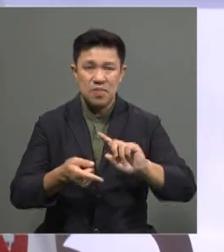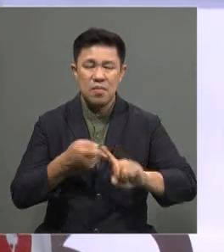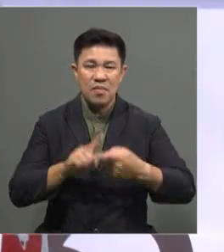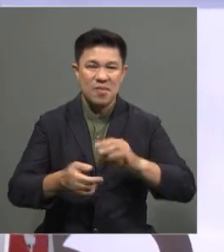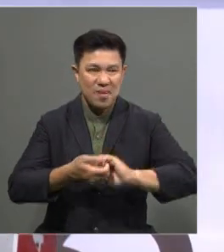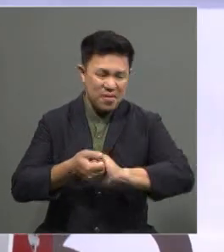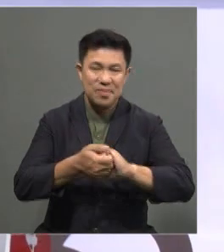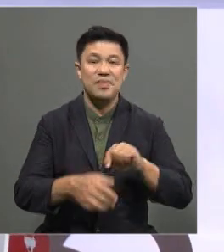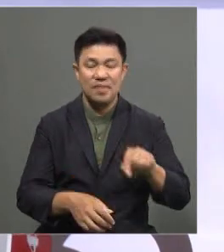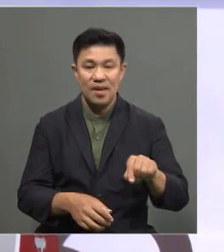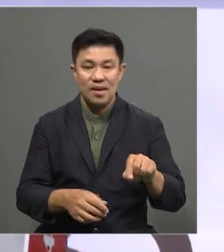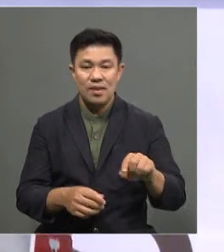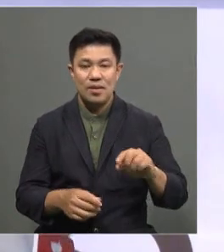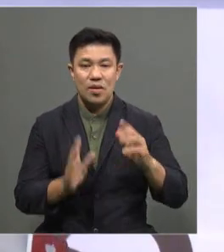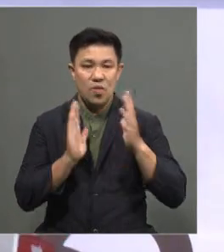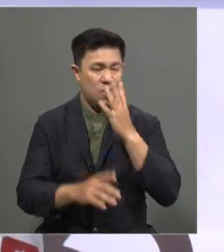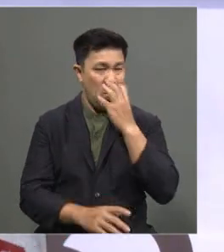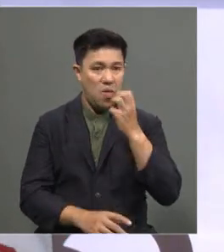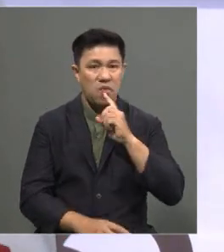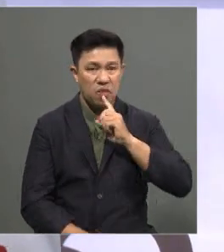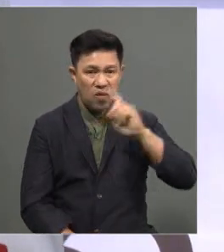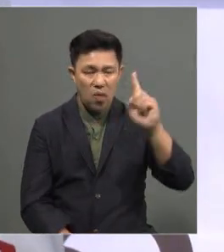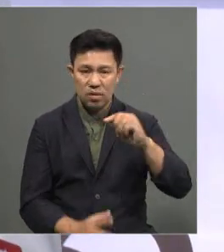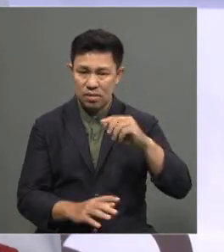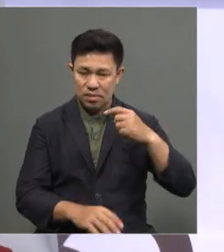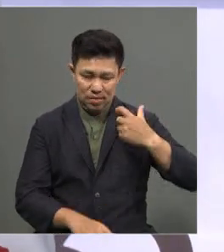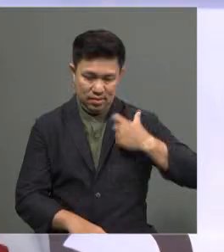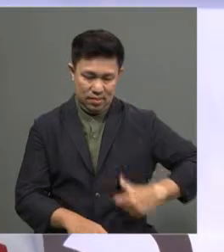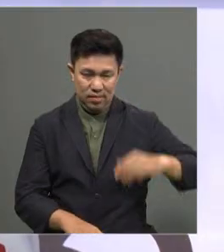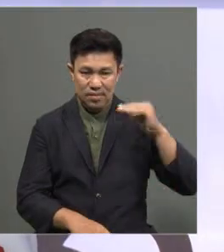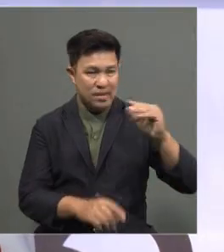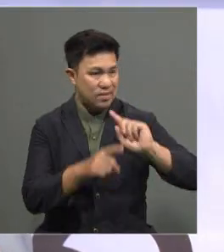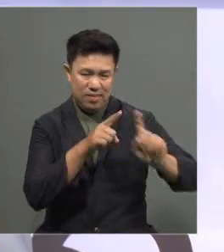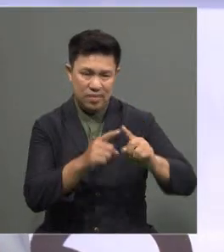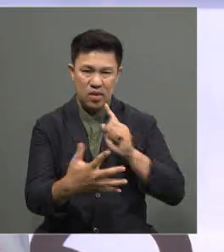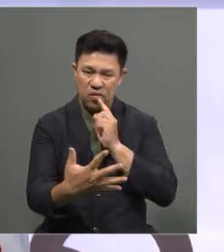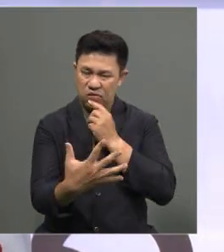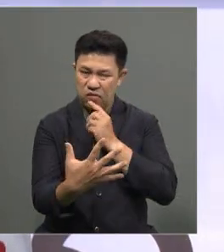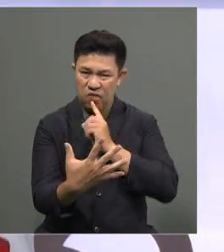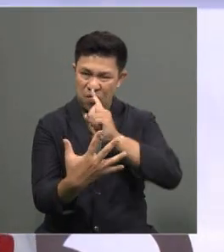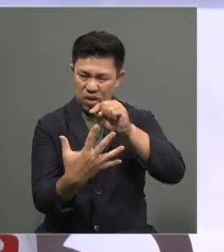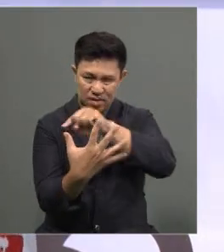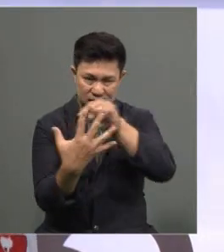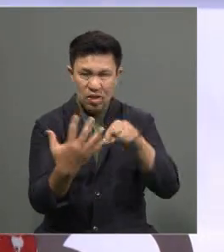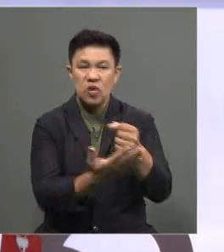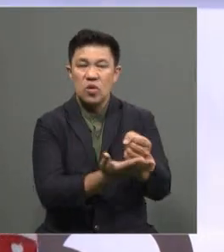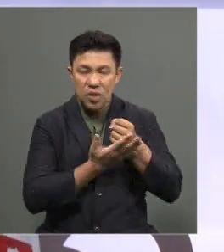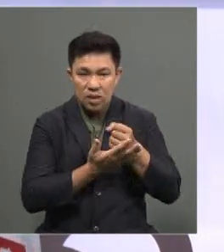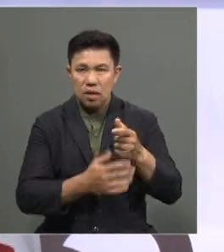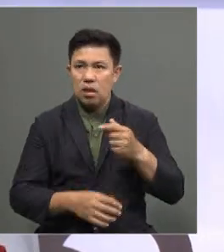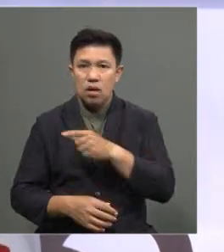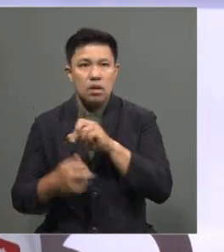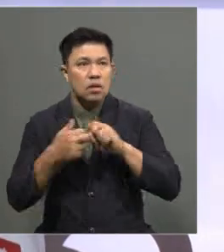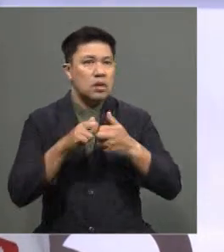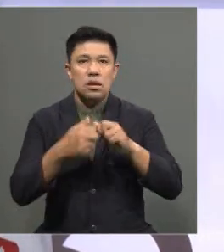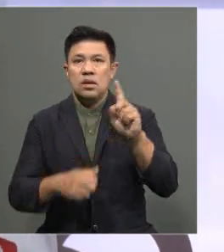อร์นะนั่นแหละก็คือบรรดาผู้เสียหายเนี่ยก็ไปร้องตามทนายต่างๆทีนี้หลังจากนั้นเหตุการณ์ก็เริ่มบานปลายพอบานปลายเนี่ยบริษัทก็ไม่ต้องการ